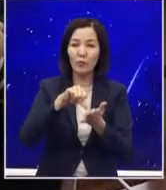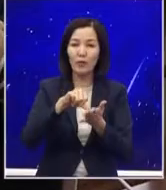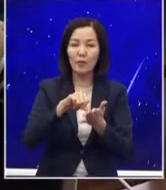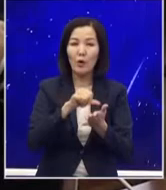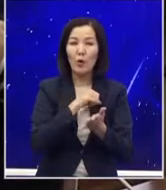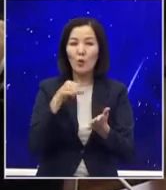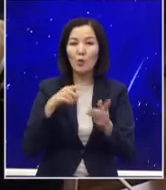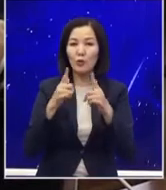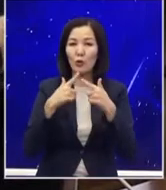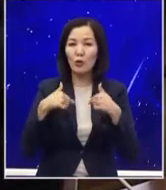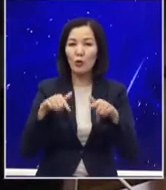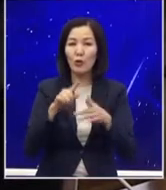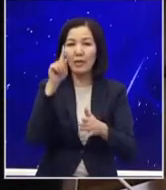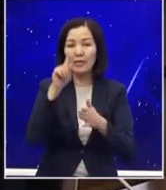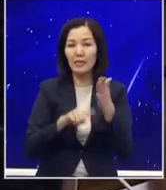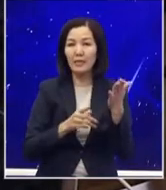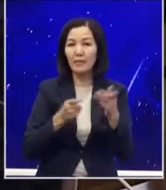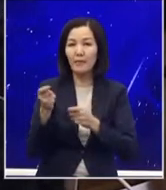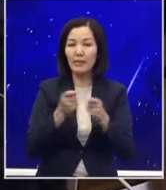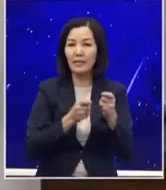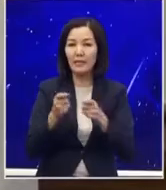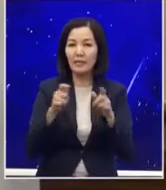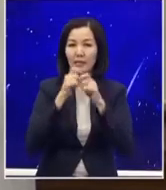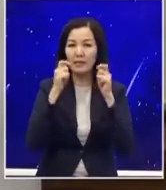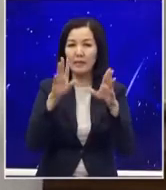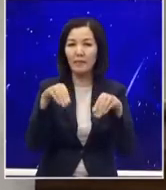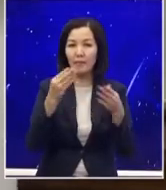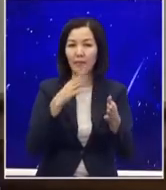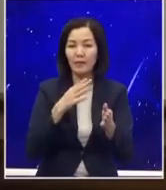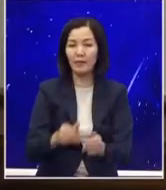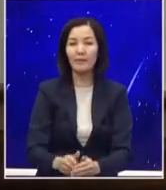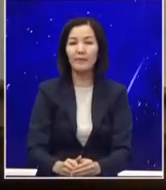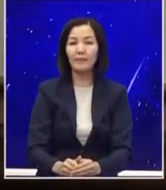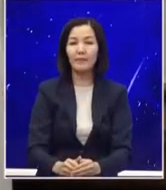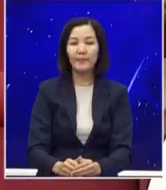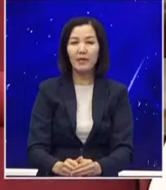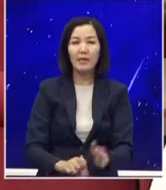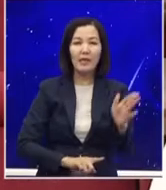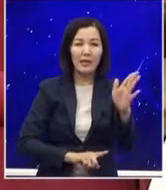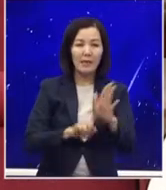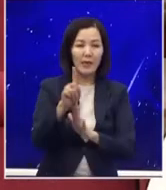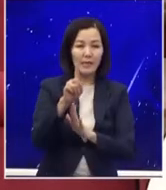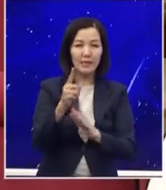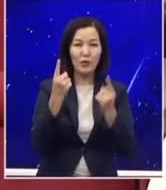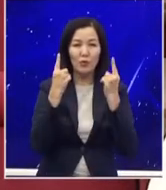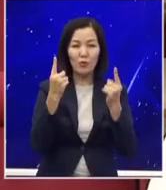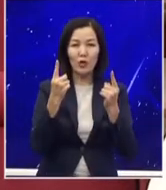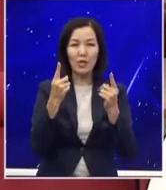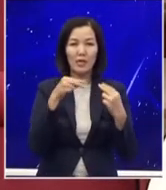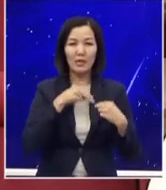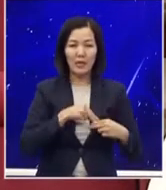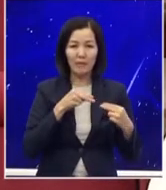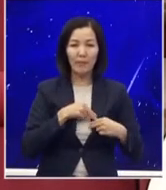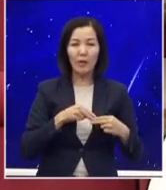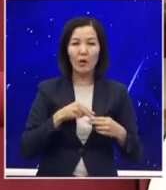діни басқарма тарапынан сый-сияпат көрсетті. Хазіретіміз сол алғашқы жылы ең үлкен еңбегі